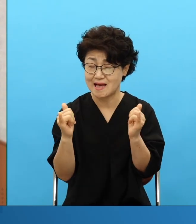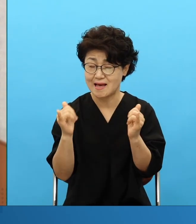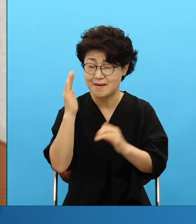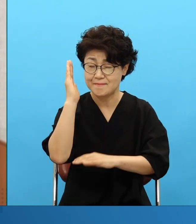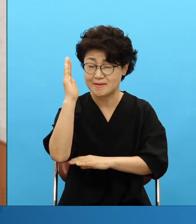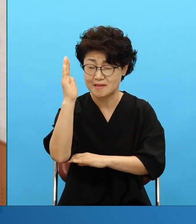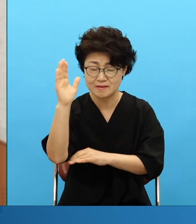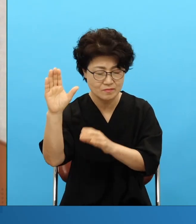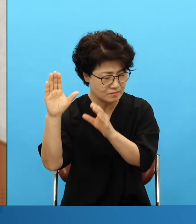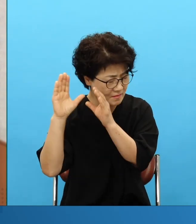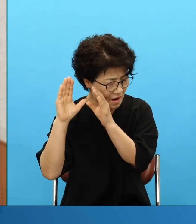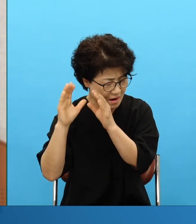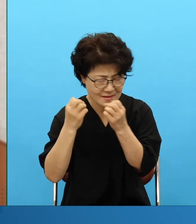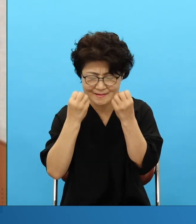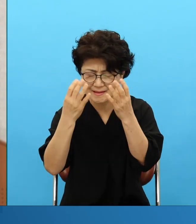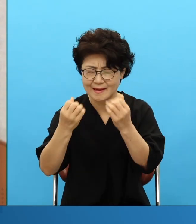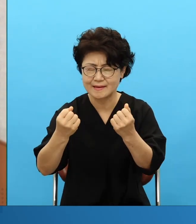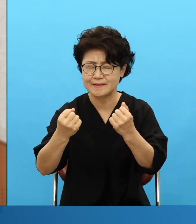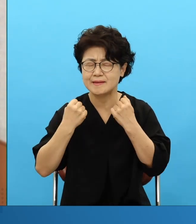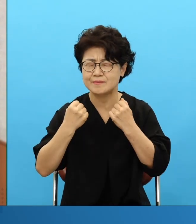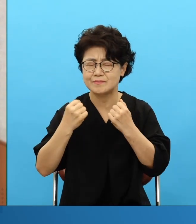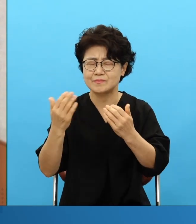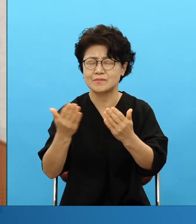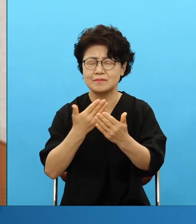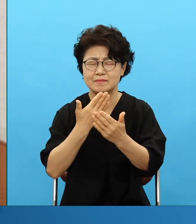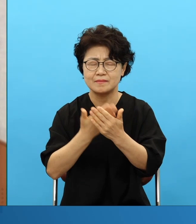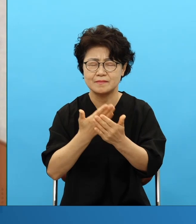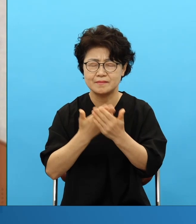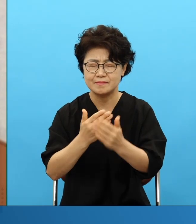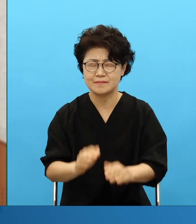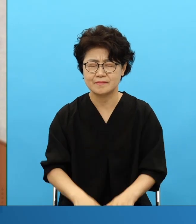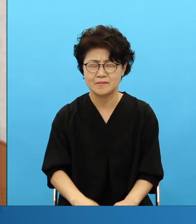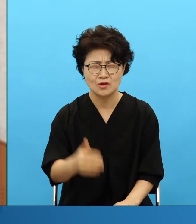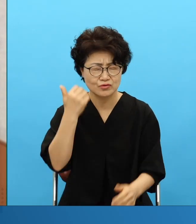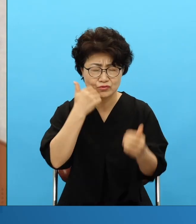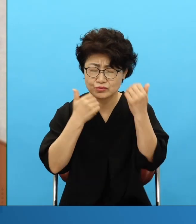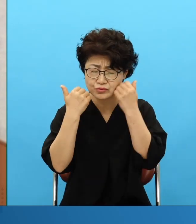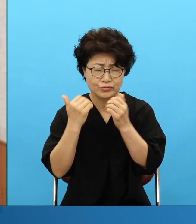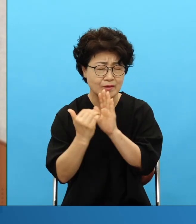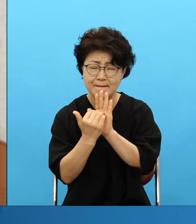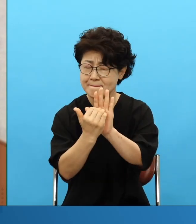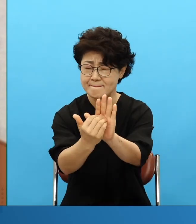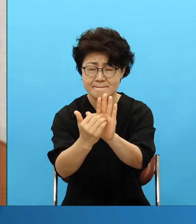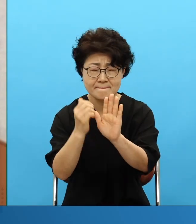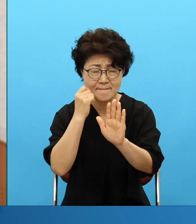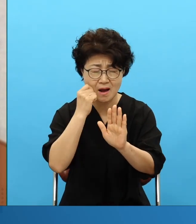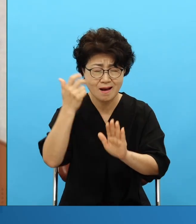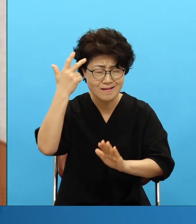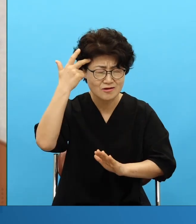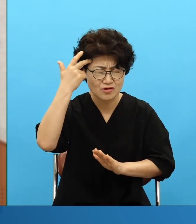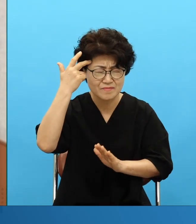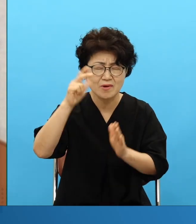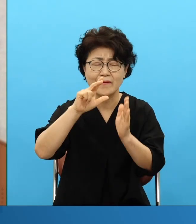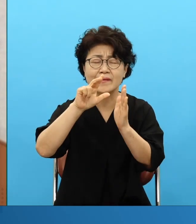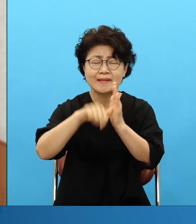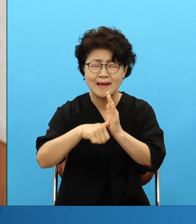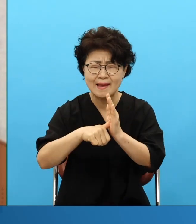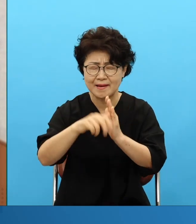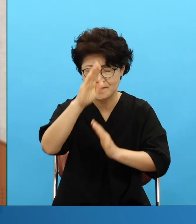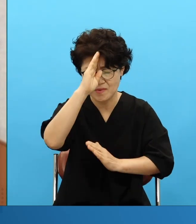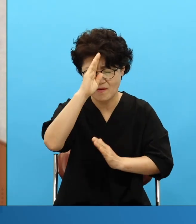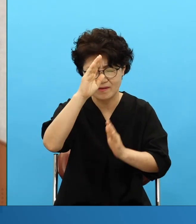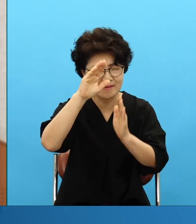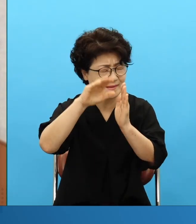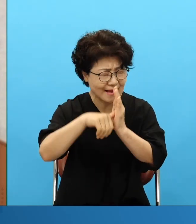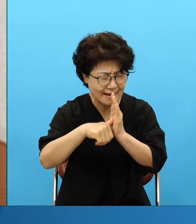새 힘을 얻는 시간이 되게 하옵소서. 누구도 막을 수 없는 정신병 시대, 질병 시대,